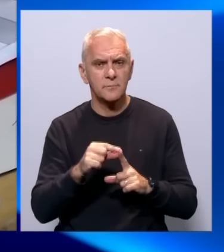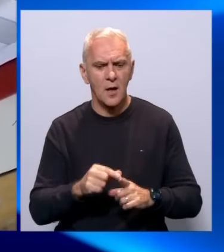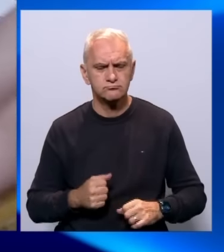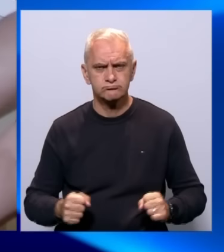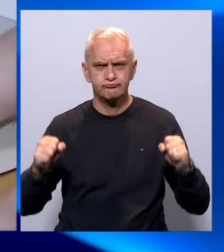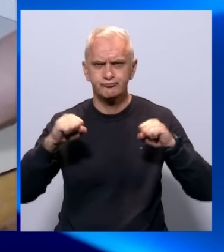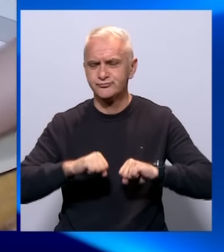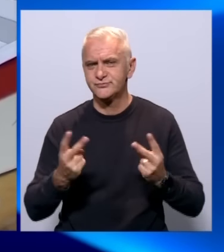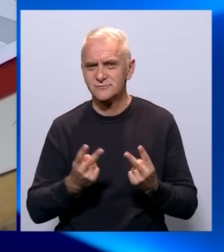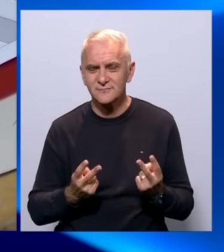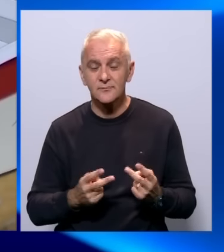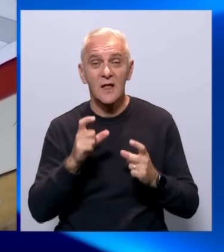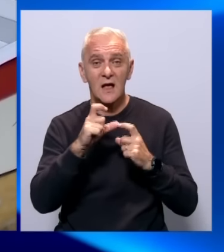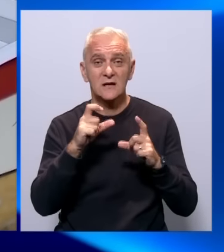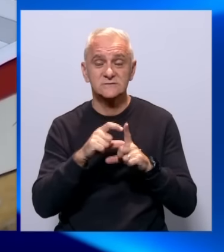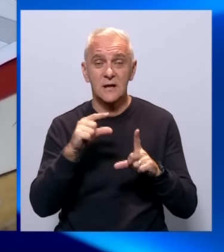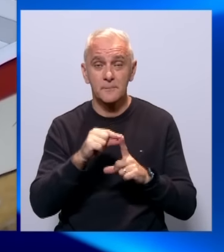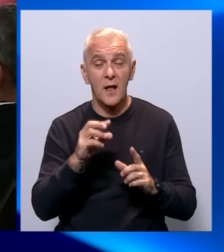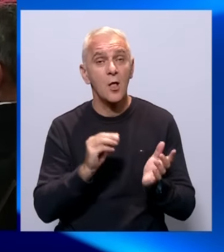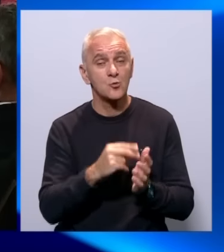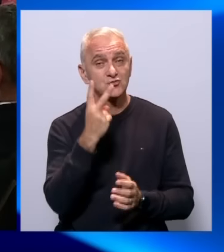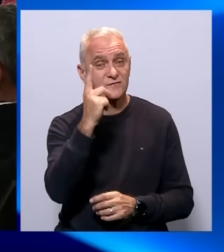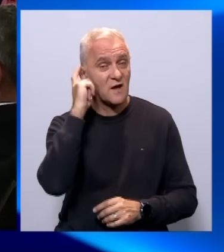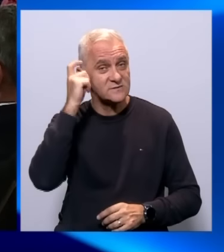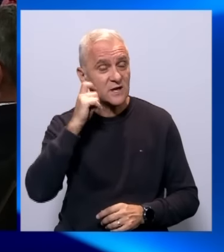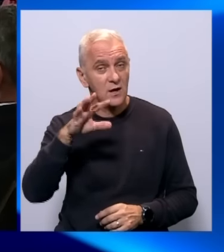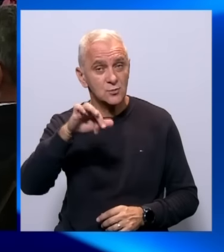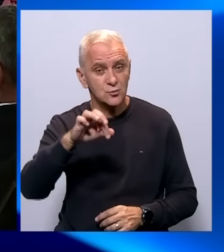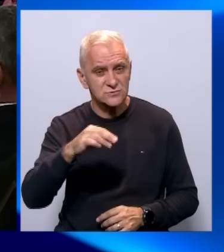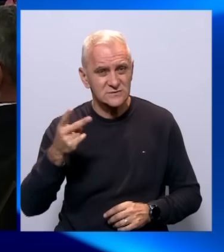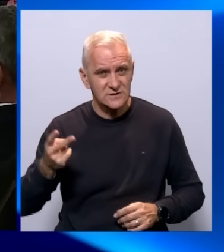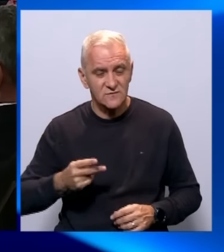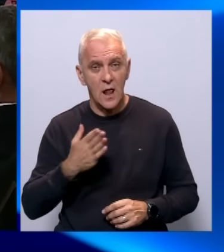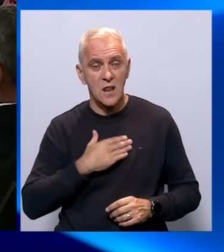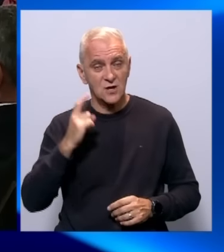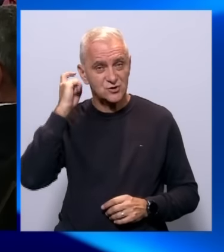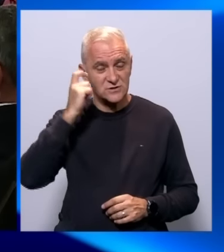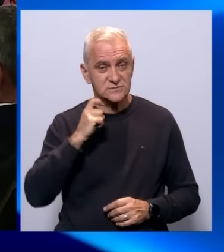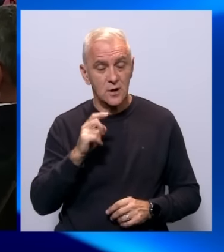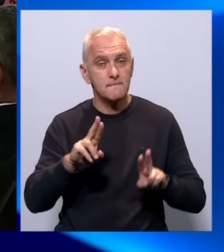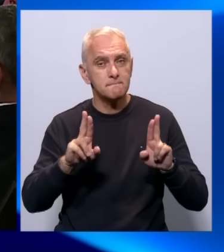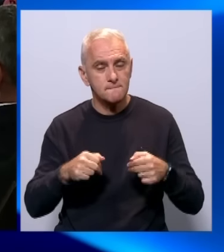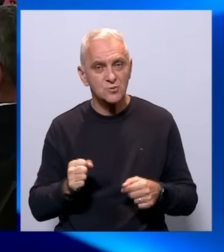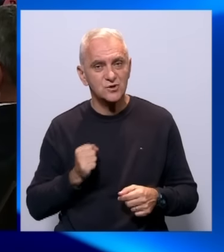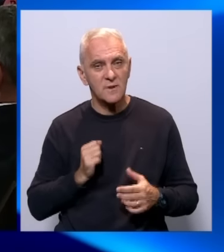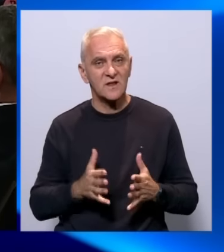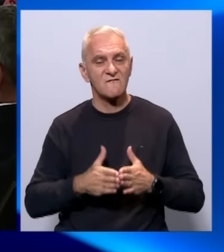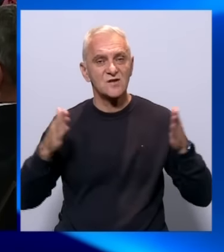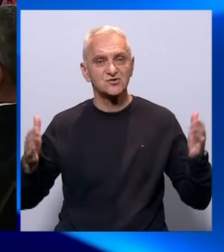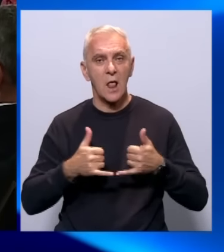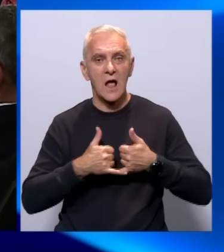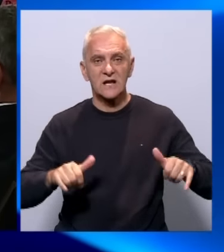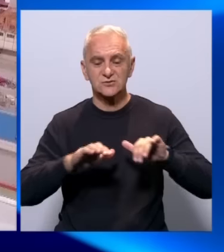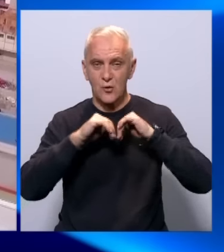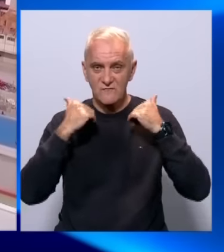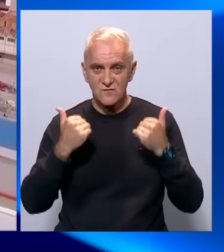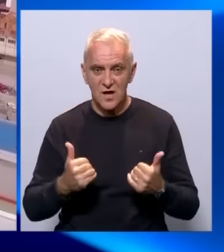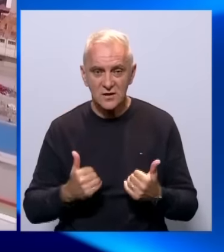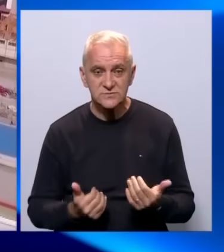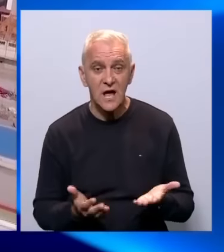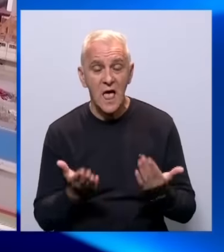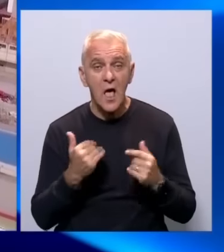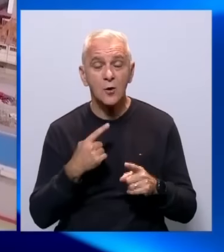dominantan. Tako će SDP uz još 2 stranke, Tuzlansku alternativu i našu stranku, moći imati većinu u gradskom vijeću. Iako